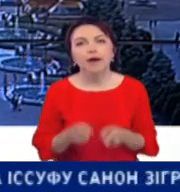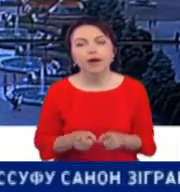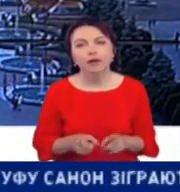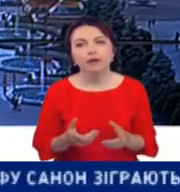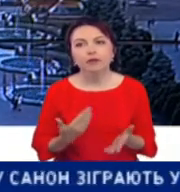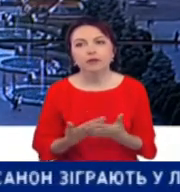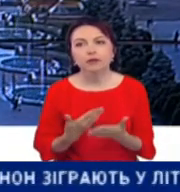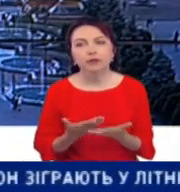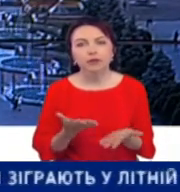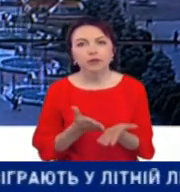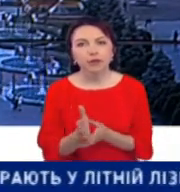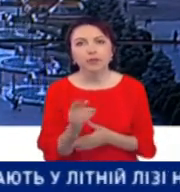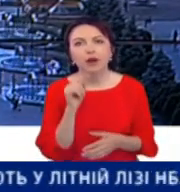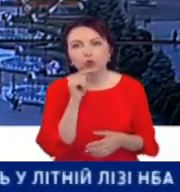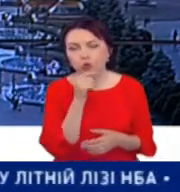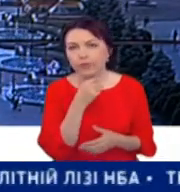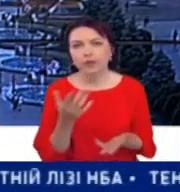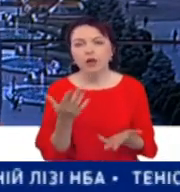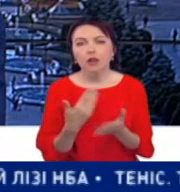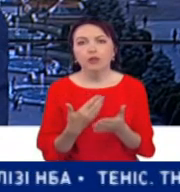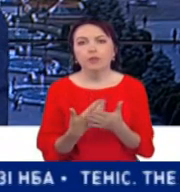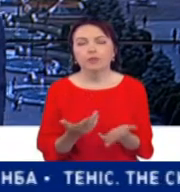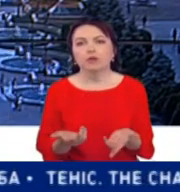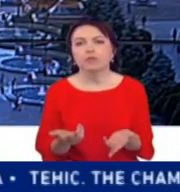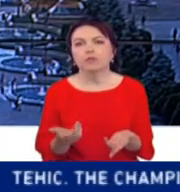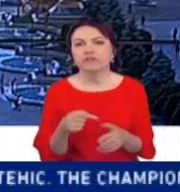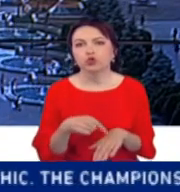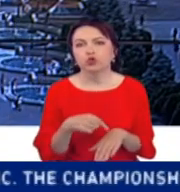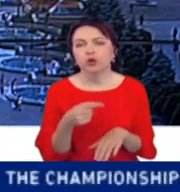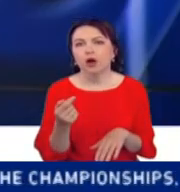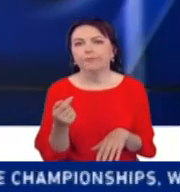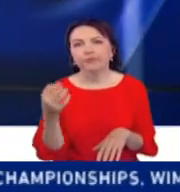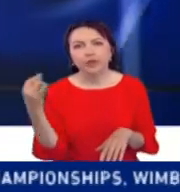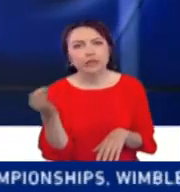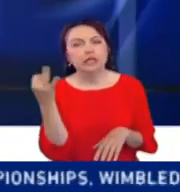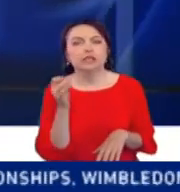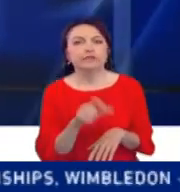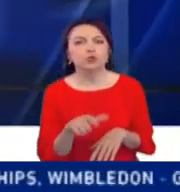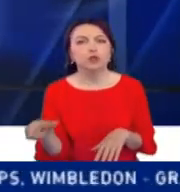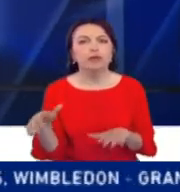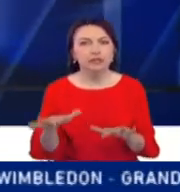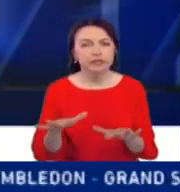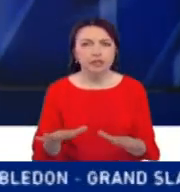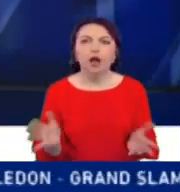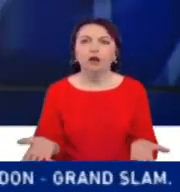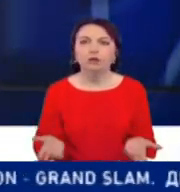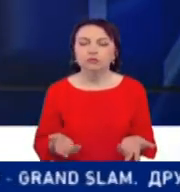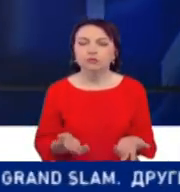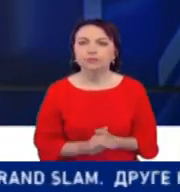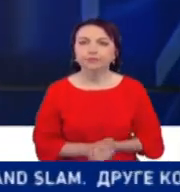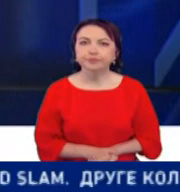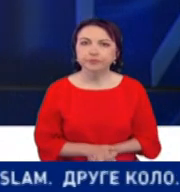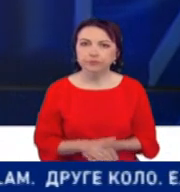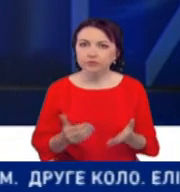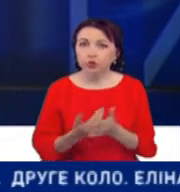сектор, наприклад, економіки, а як відчуття те, от, про що ви говорили, інтересів людей на місцях. Ну, от я,